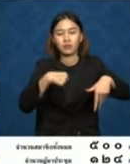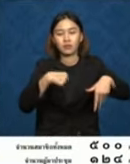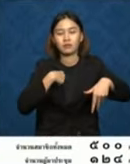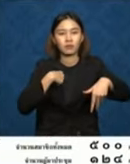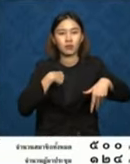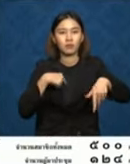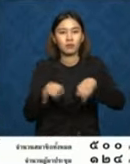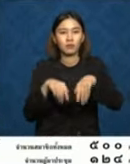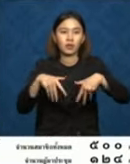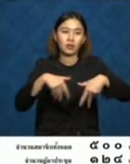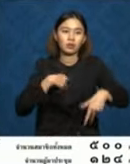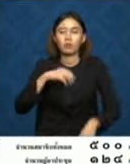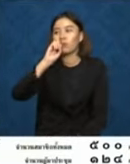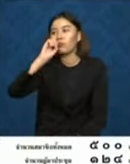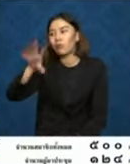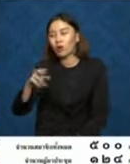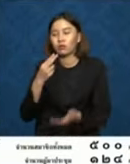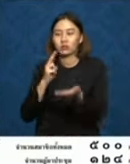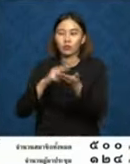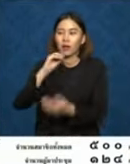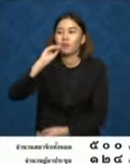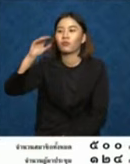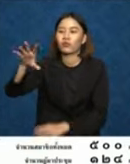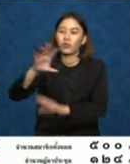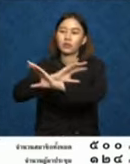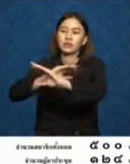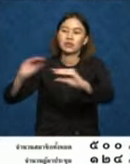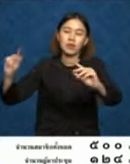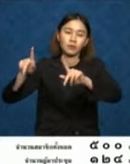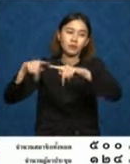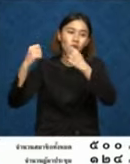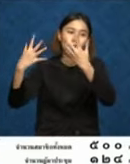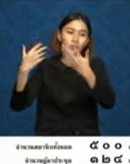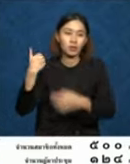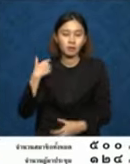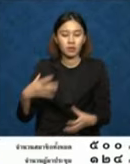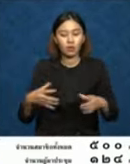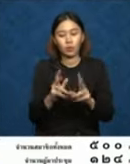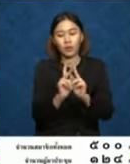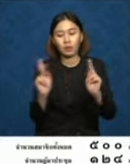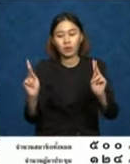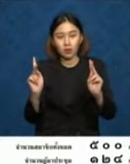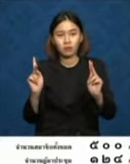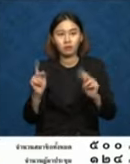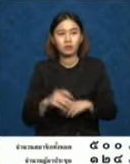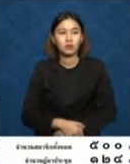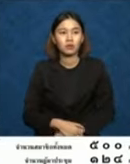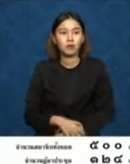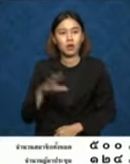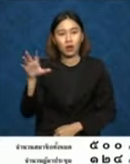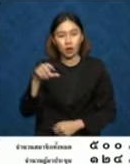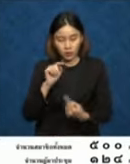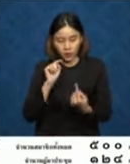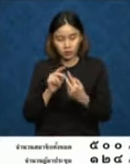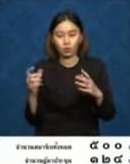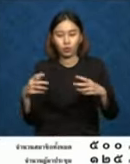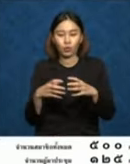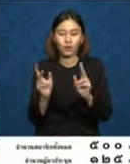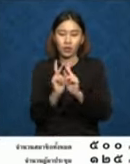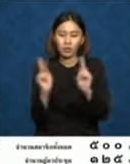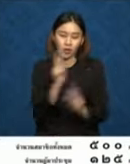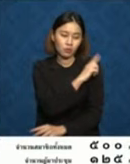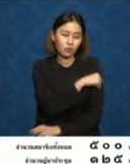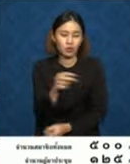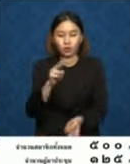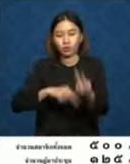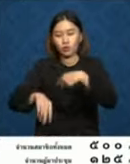ครับร้องไปก็เท่านั้นทำหนังสือไปก็เงียบบางทีหลายเรื่องเข้ากรรมธิการนะเรื่องถัดไปนะครับผมเอาเรื่องเข้ากรรมธิการสาธารณสุขไม่เคยจะมาตร